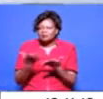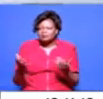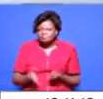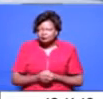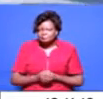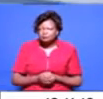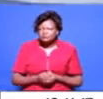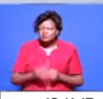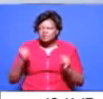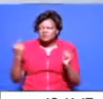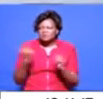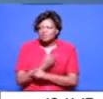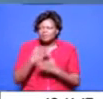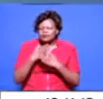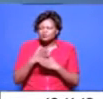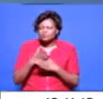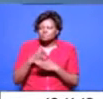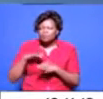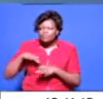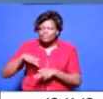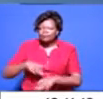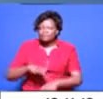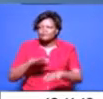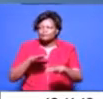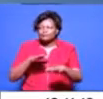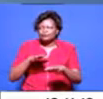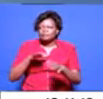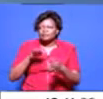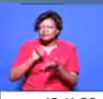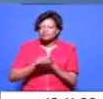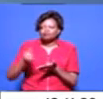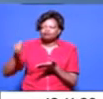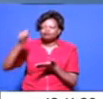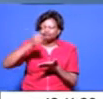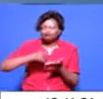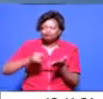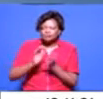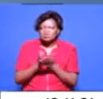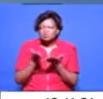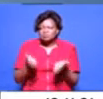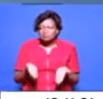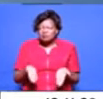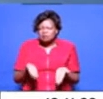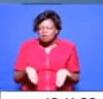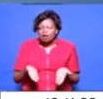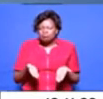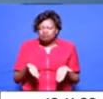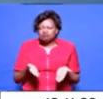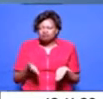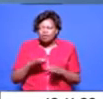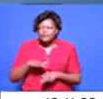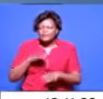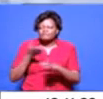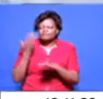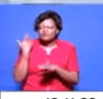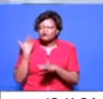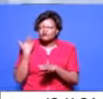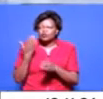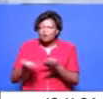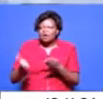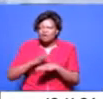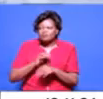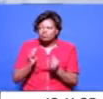Tofauti kati ya ubao wa kuteleza kwenye theluji uliochorwa ukutani na mbao za kisasa ni kwamba mbao za zamani zilifunikwa kwa